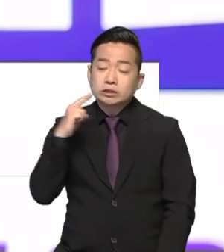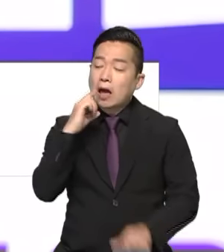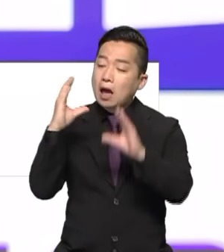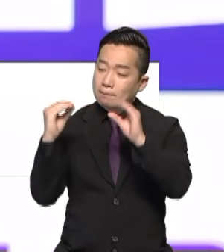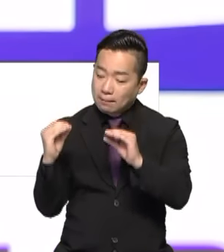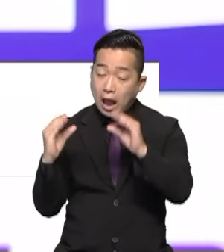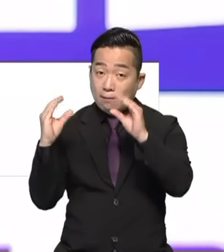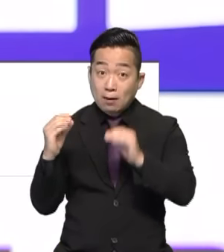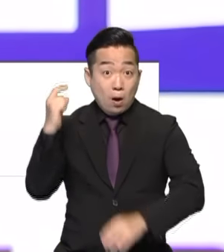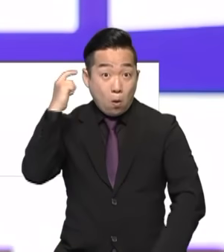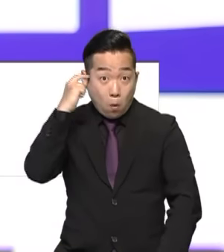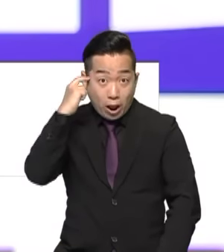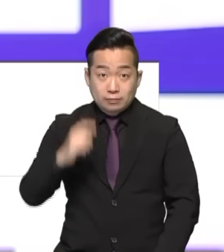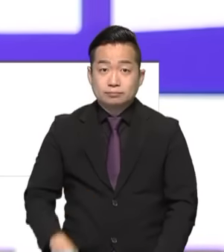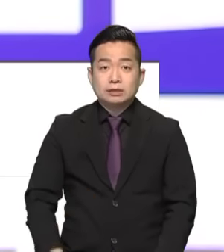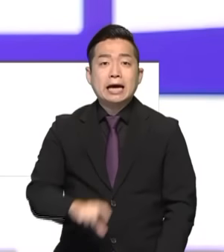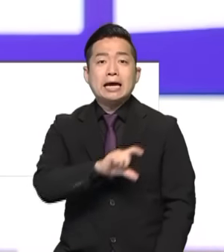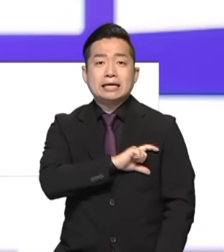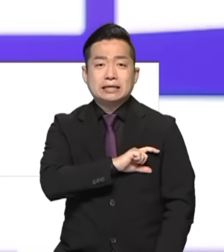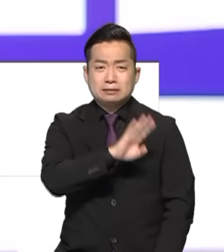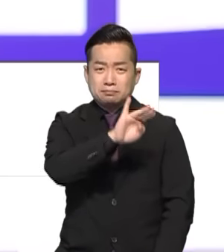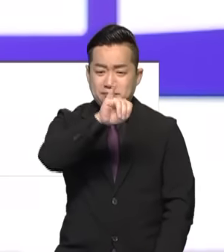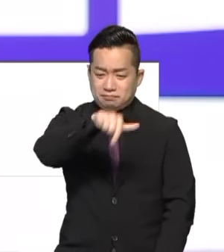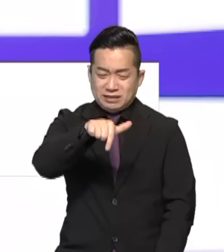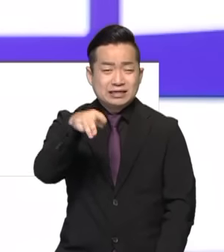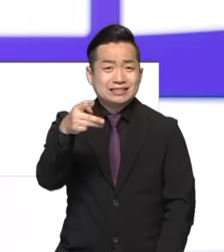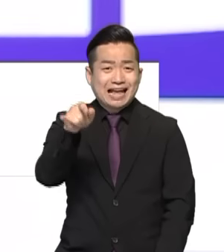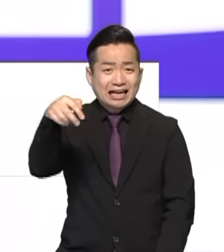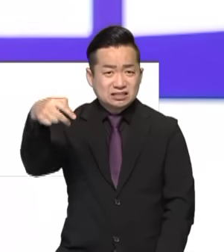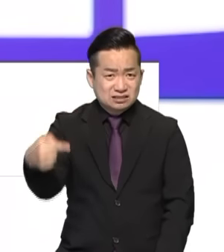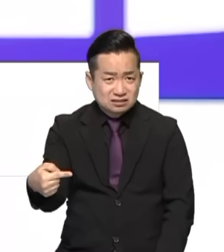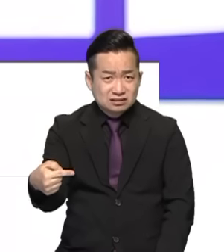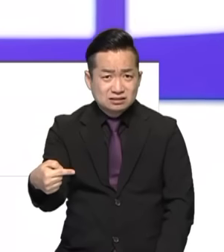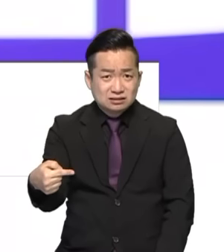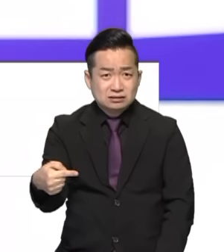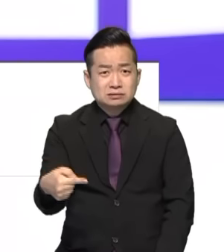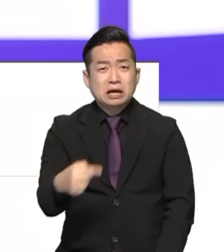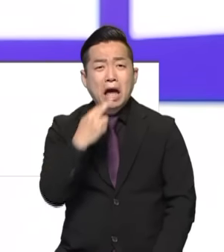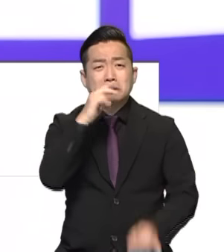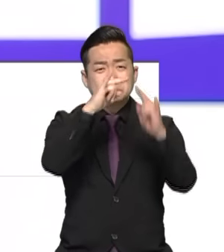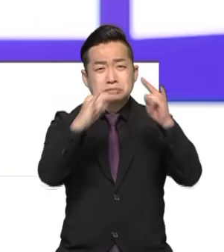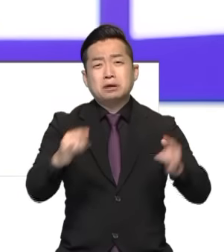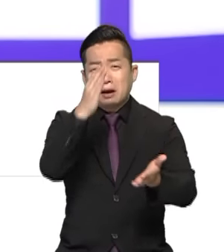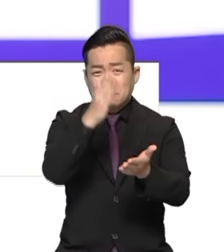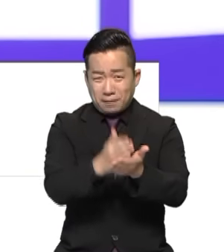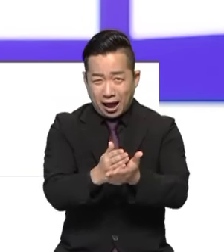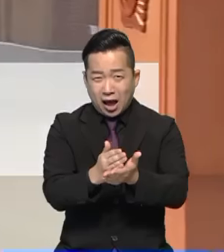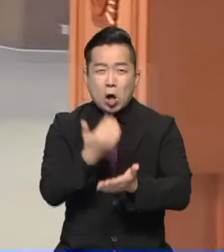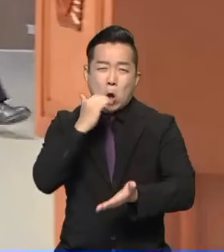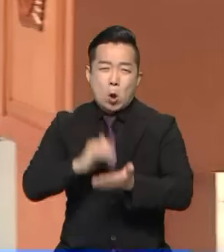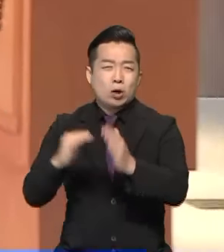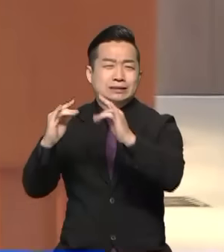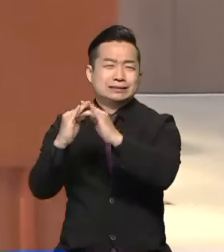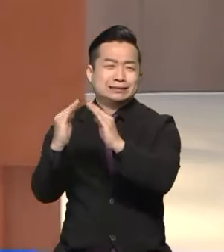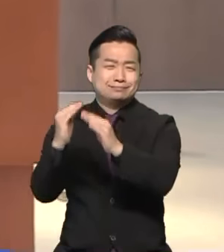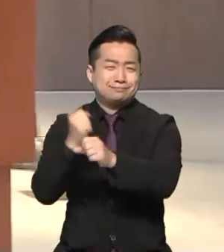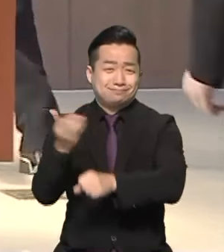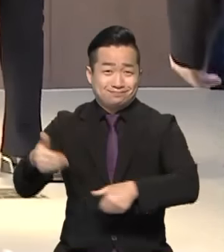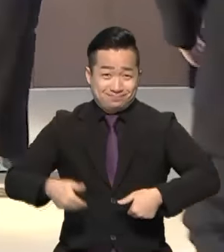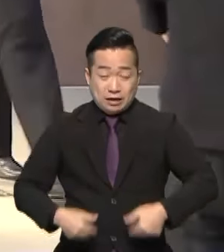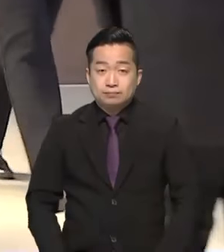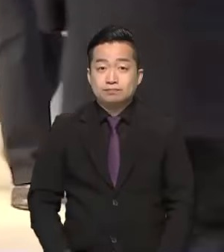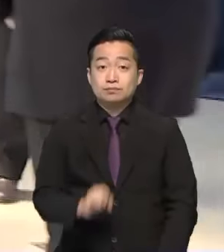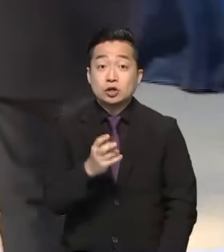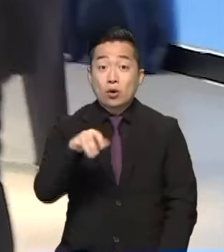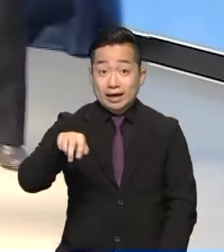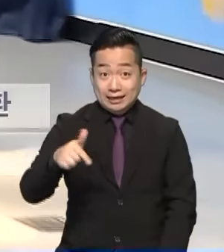것은 이름이 빅텐트라 그러니까 천막 정도는 안 되고 집으로 지어야 될 것 아니냐. 용혜인